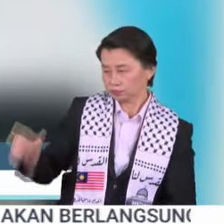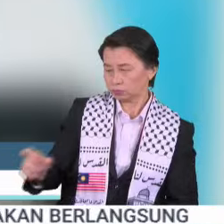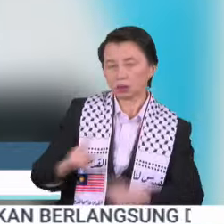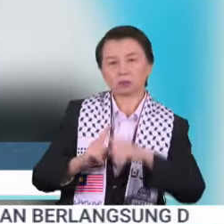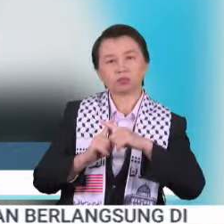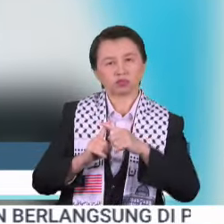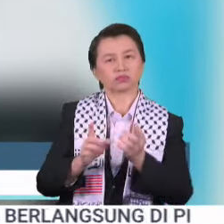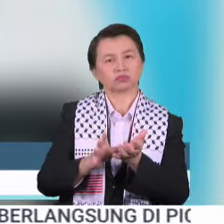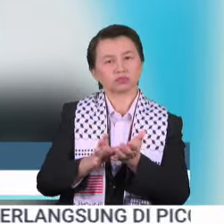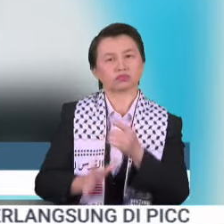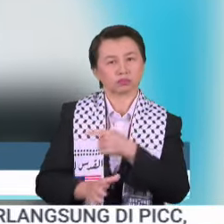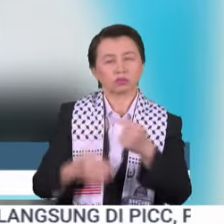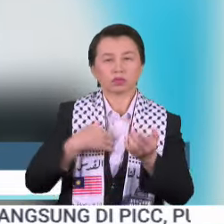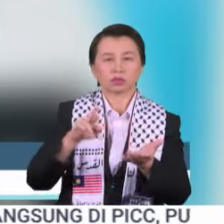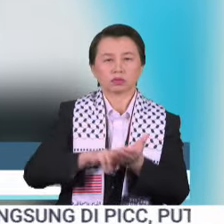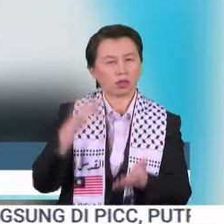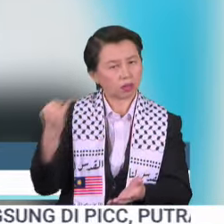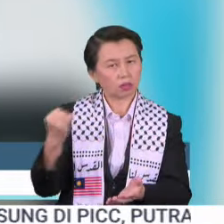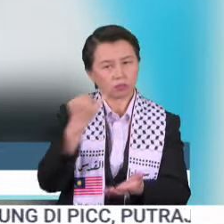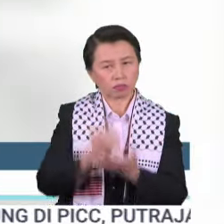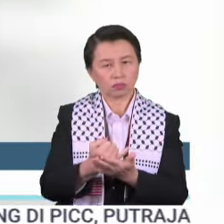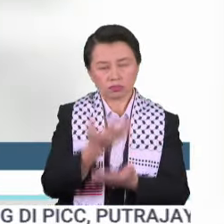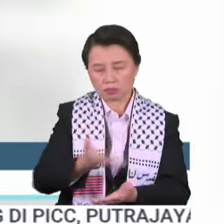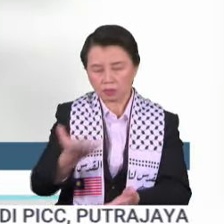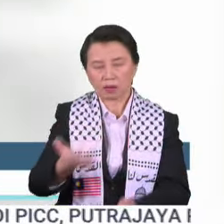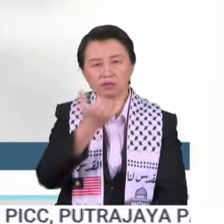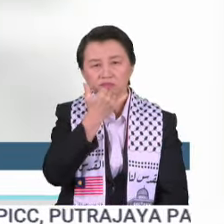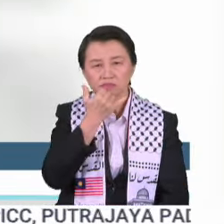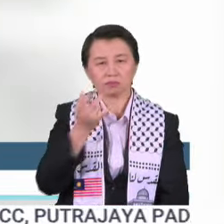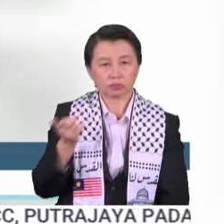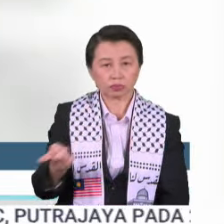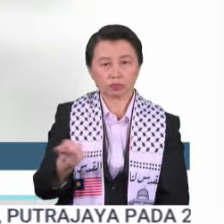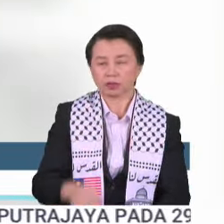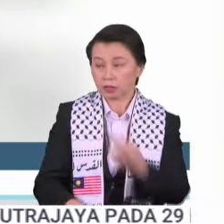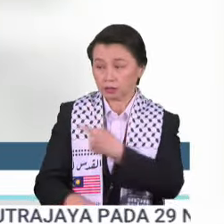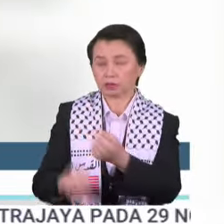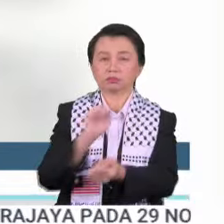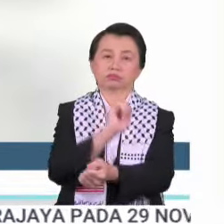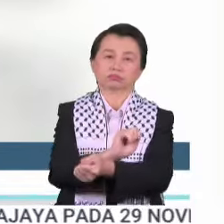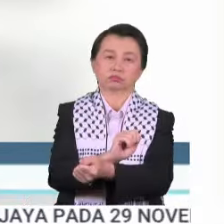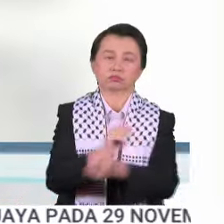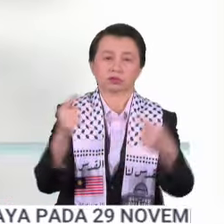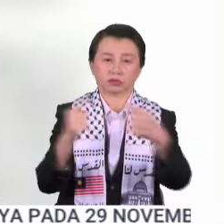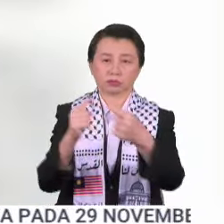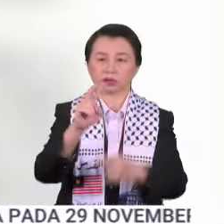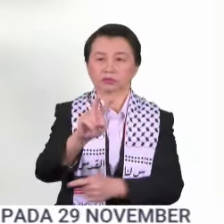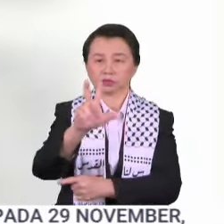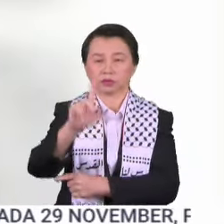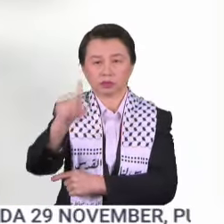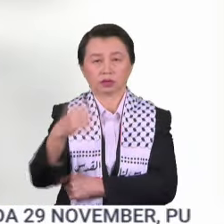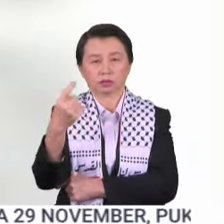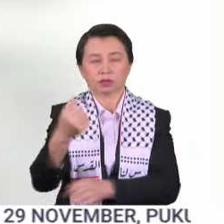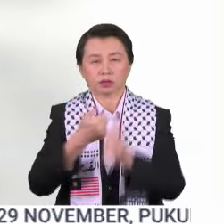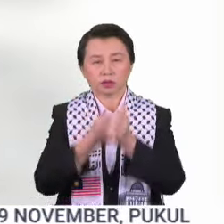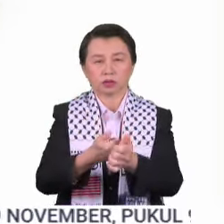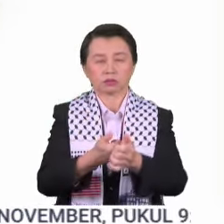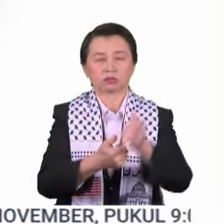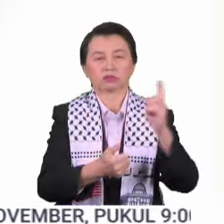positif dadah turut mempunyai rekod jenayah berkaitan bahan terlarang itu. Dia direman sehingga 23 November mengikut